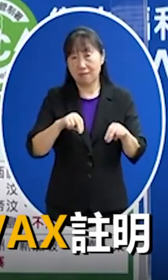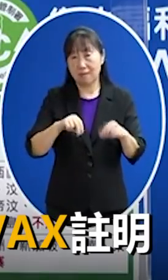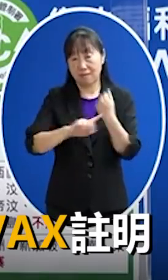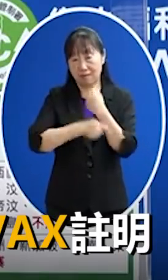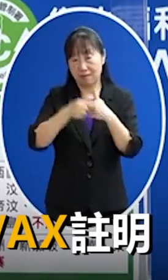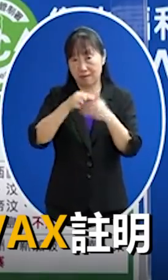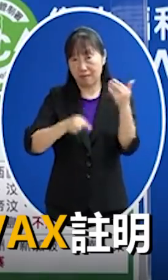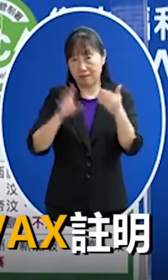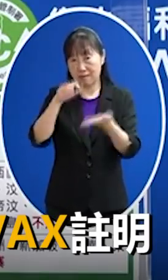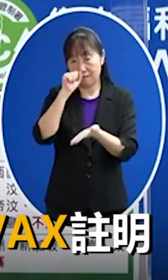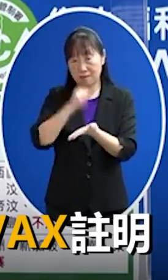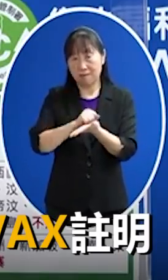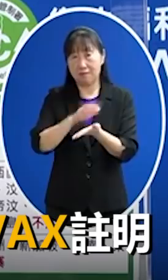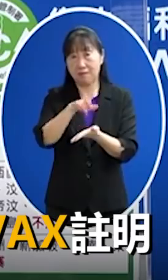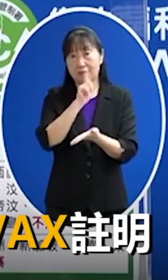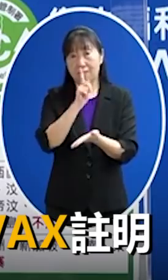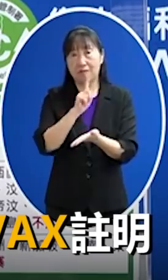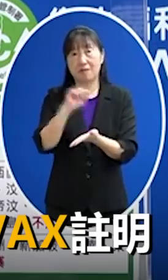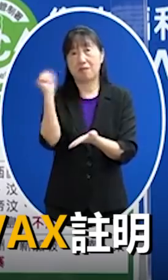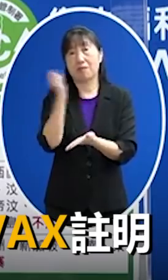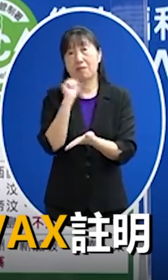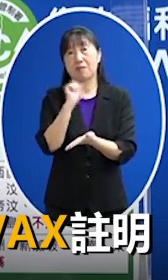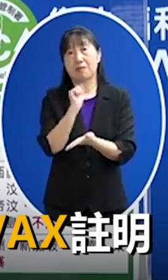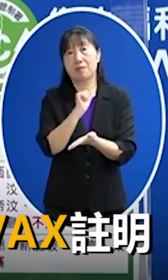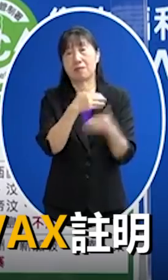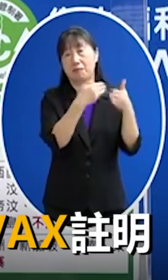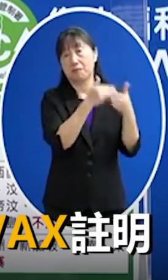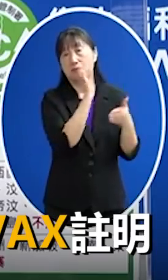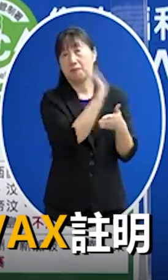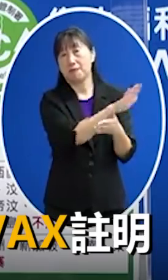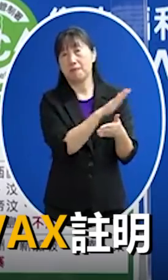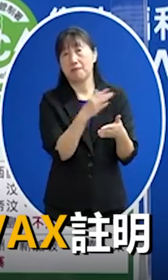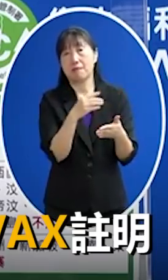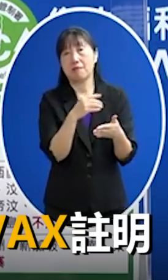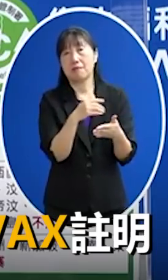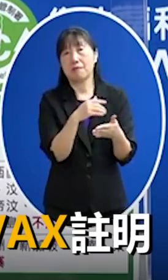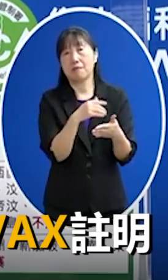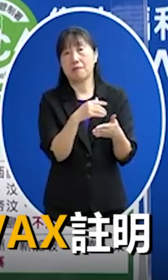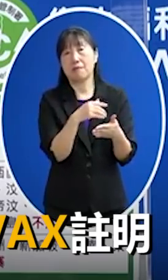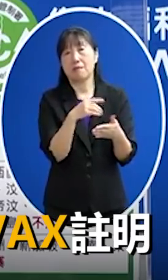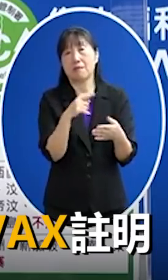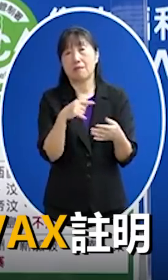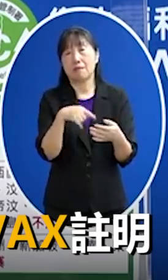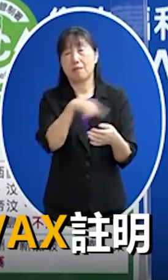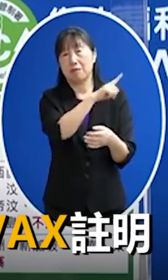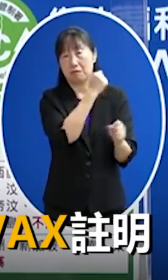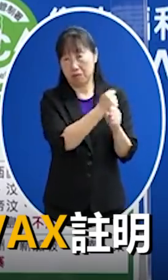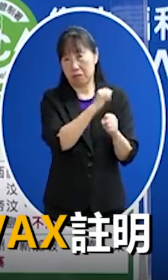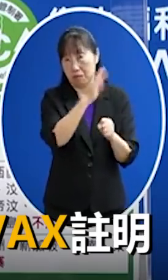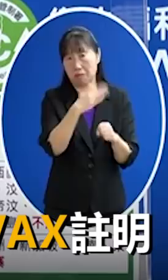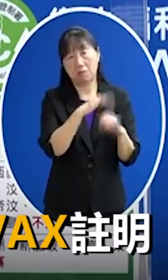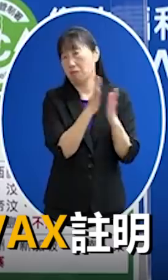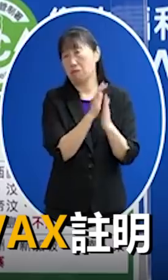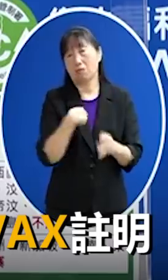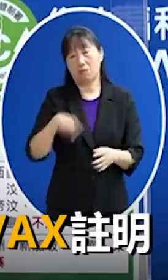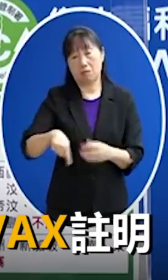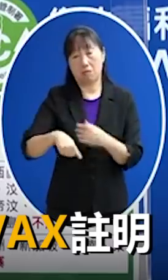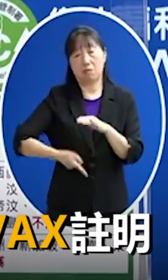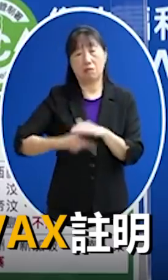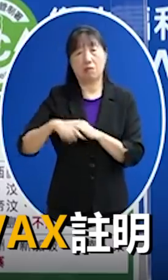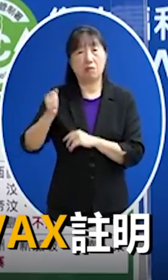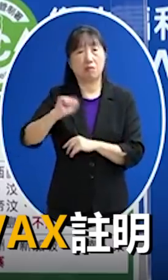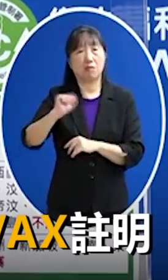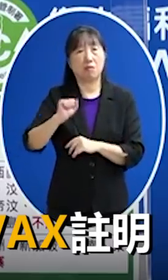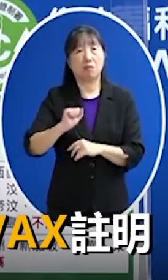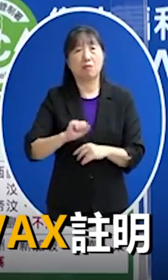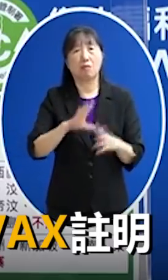们已经注明就是不得由在中国在应该是在大陆地区制造，所以这是